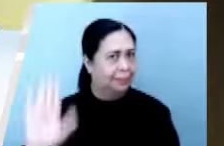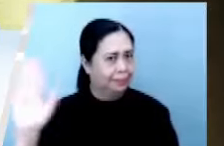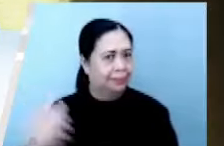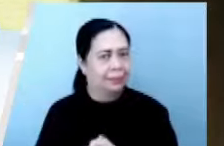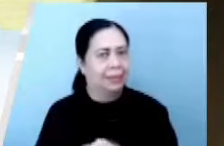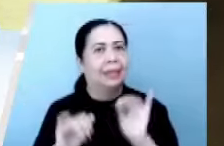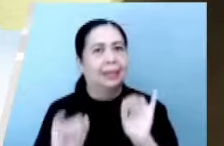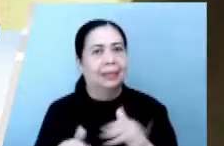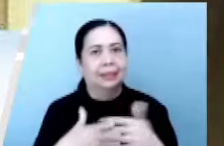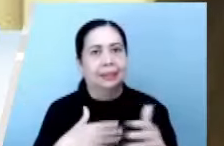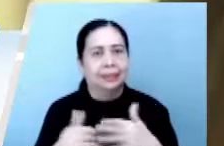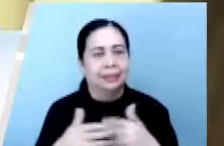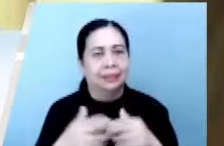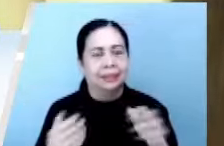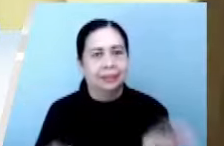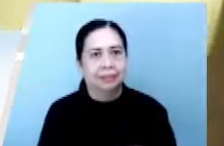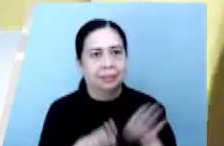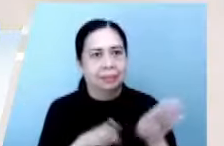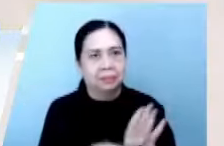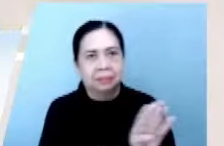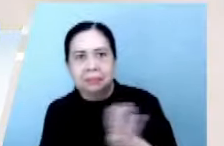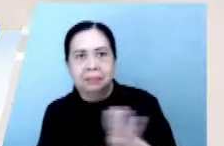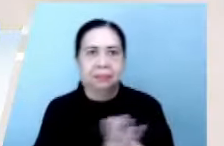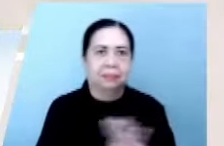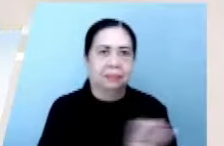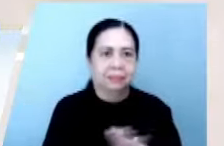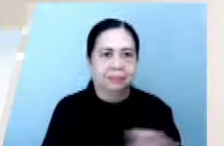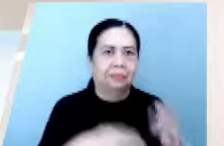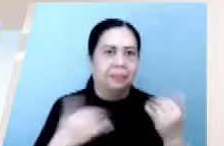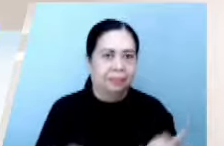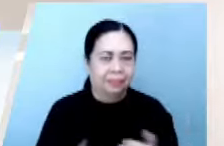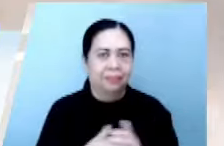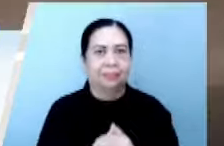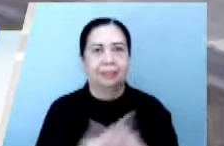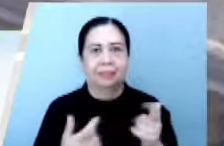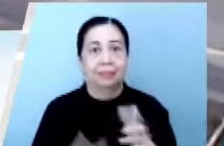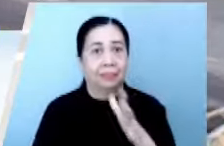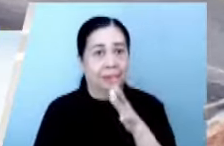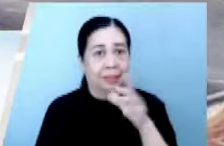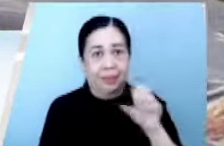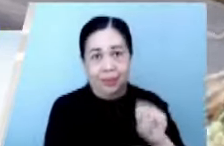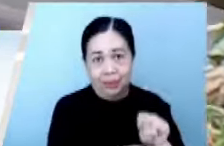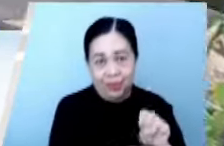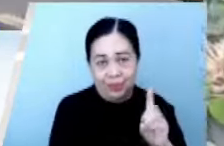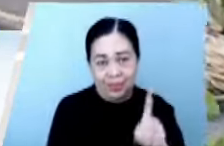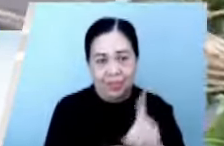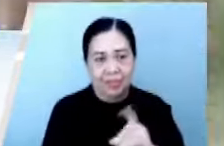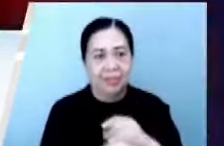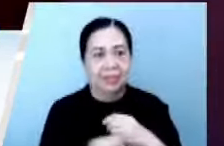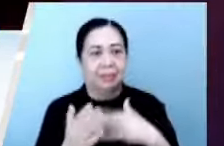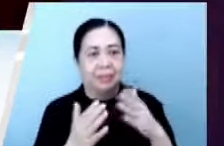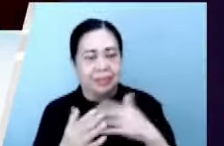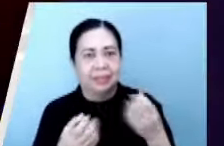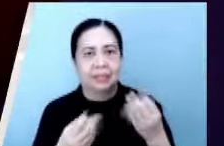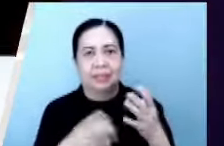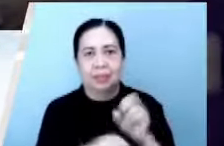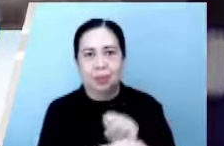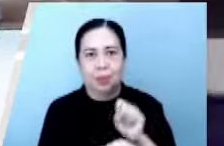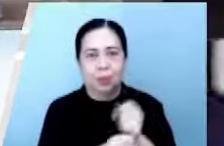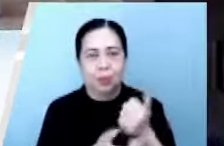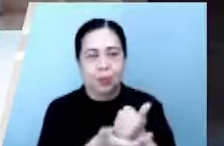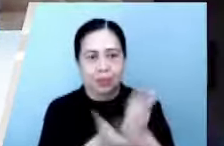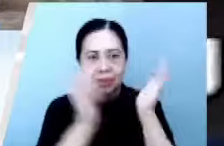halos sabay-sabay ang ginagawa ni Marian ngayon na bukod sa mommy duties, taping at charity works, na isisingit pa